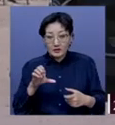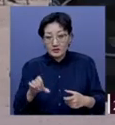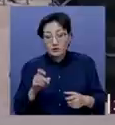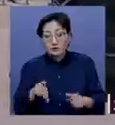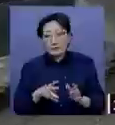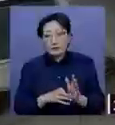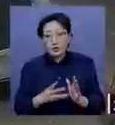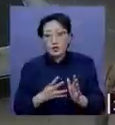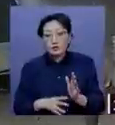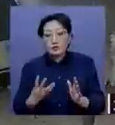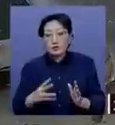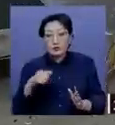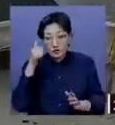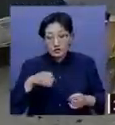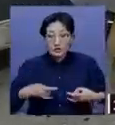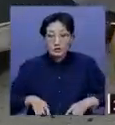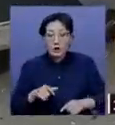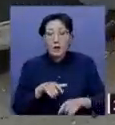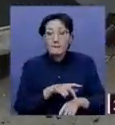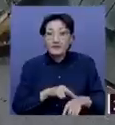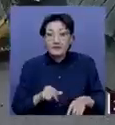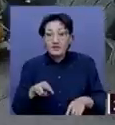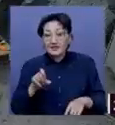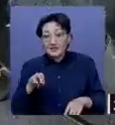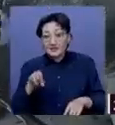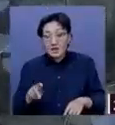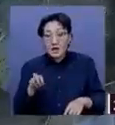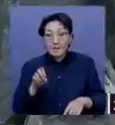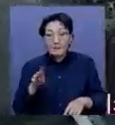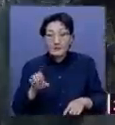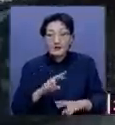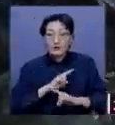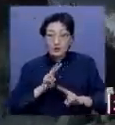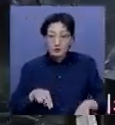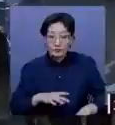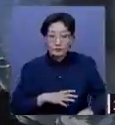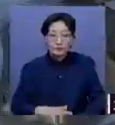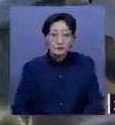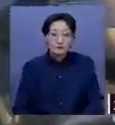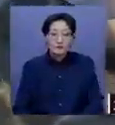1994 жылы туған полиция сержанты Дастан Әбдіқанов көз жұмған еді.